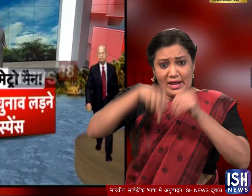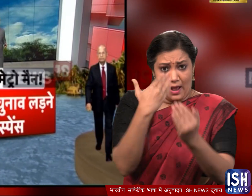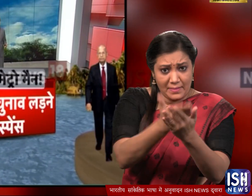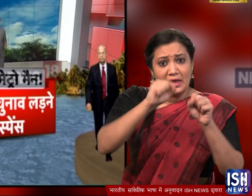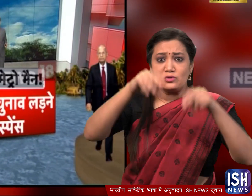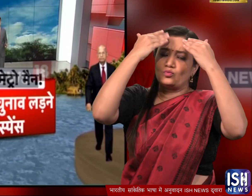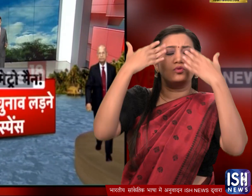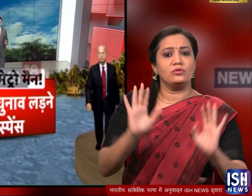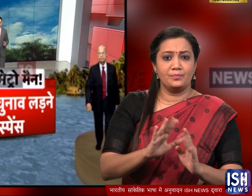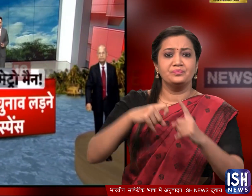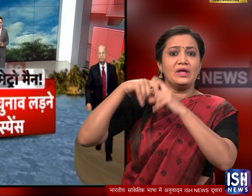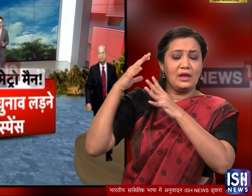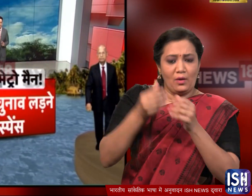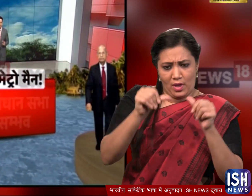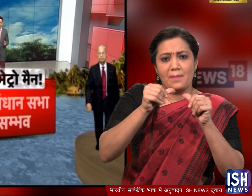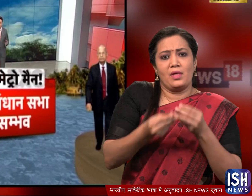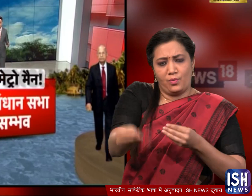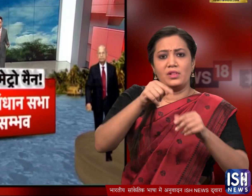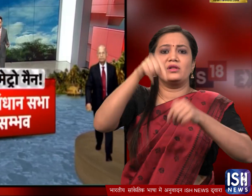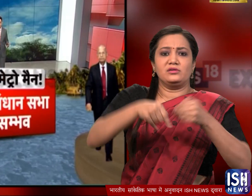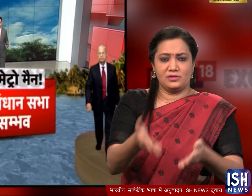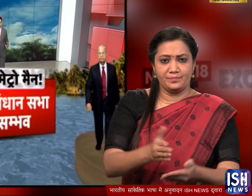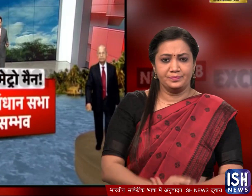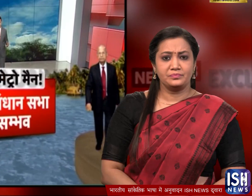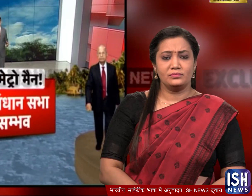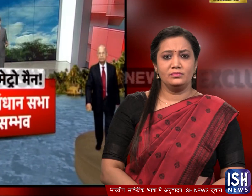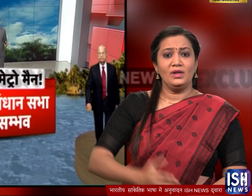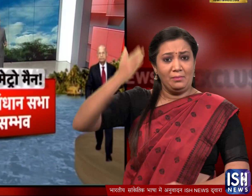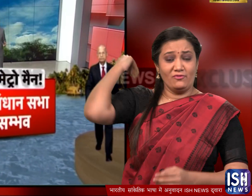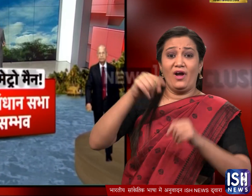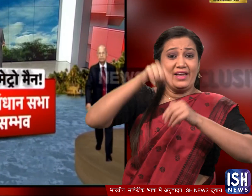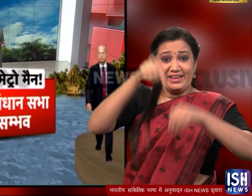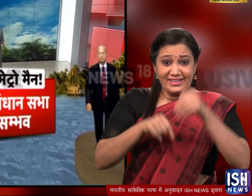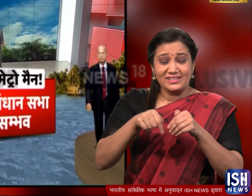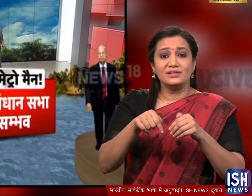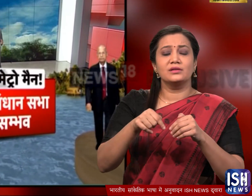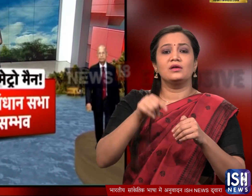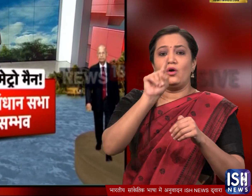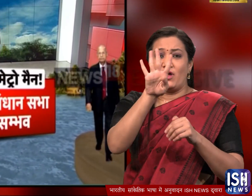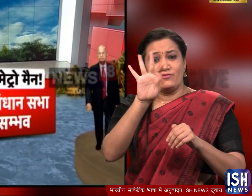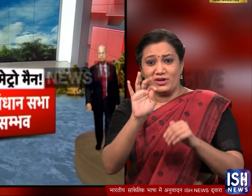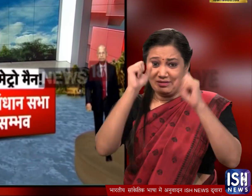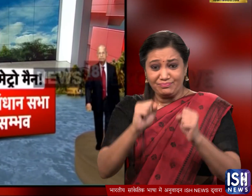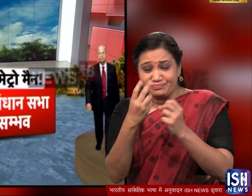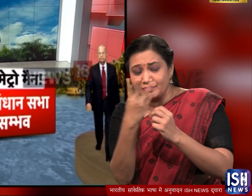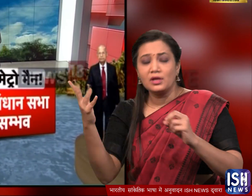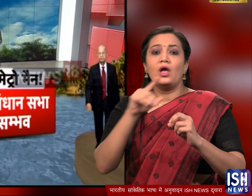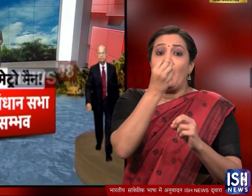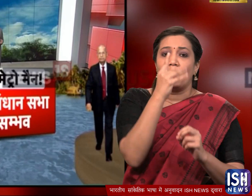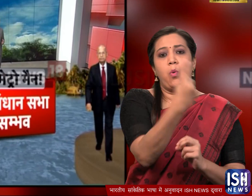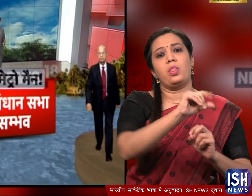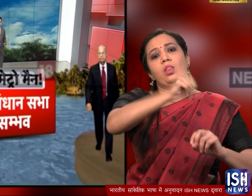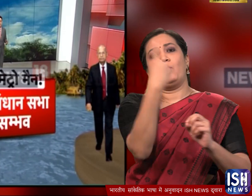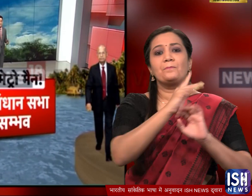चुनाव लड़ेंगे या नहीं। केरल में इसी साल अप्रैल में विधानसभा चुनाव होने हैं। पिछली बार हुए चुनाव में राज्य की 140 विधानसभा सीटों में